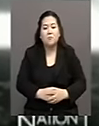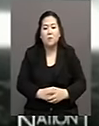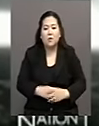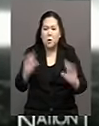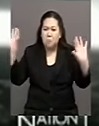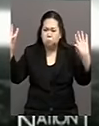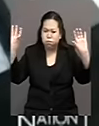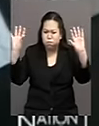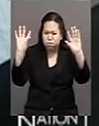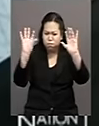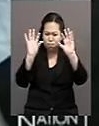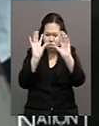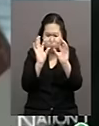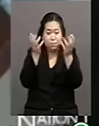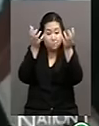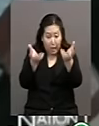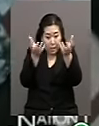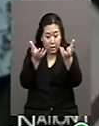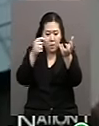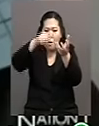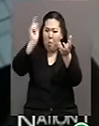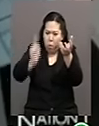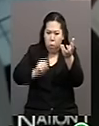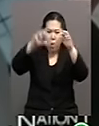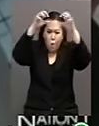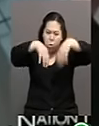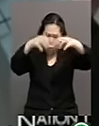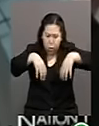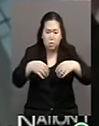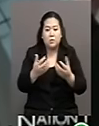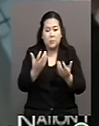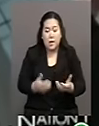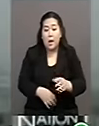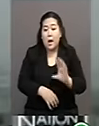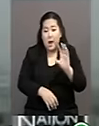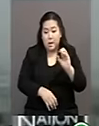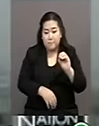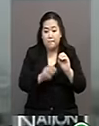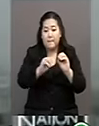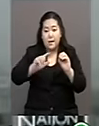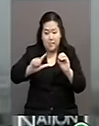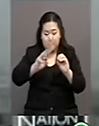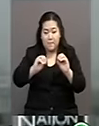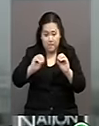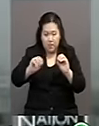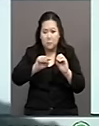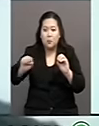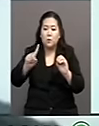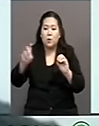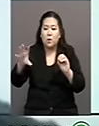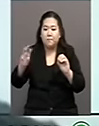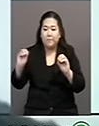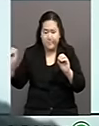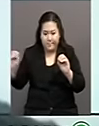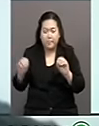ของกลุมเมฟ้นหนแนที่จะกอใหเกิดฟ้ใช่งของวัหดสอบดา์นี้ก็ตองแต่ 50 มิลิเมตรถึง 100 มิิเมตขึไปกลมเมฟ้น